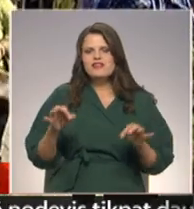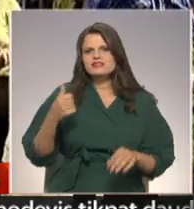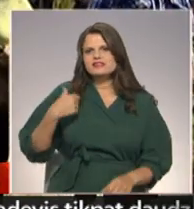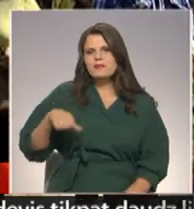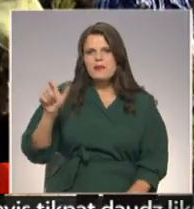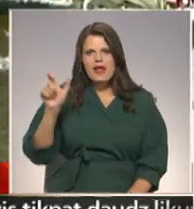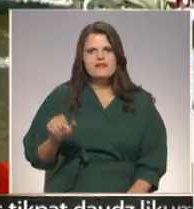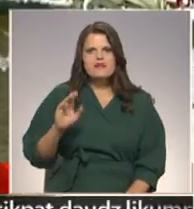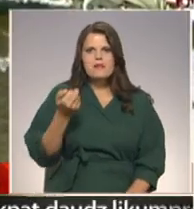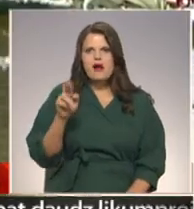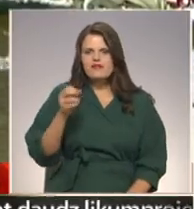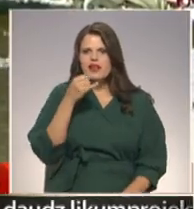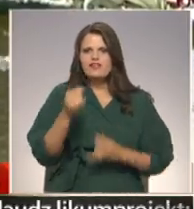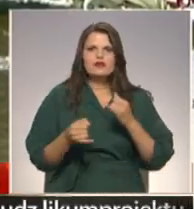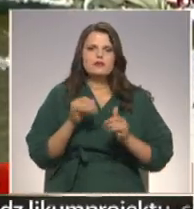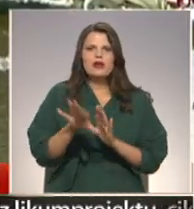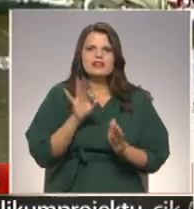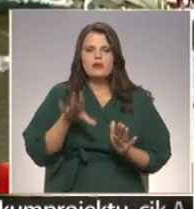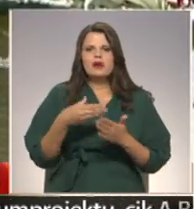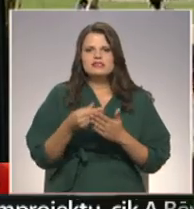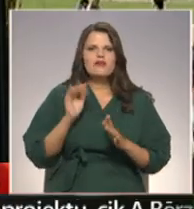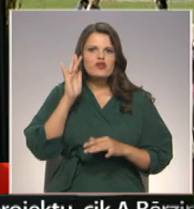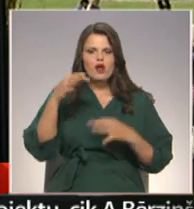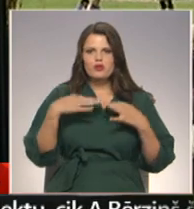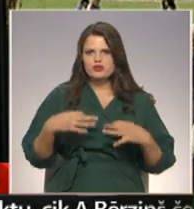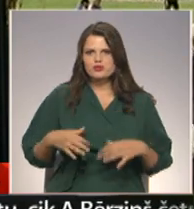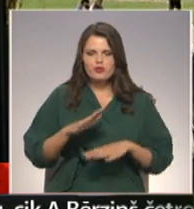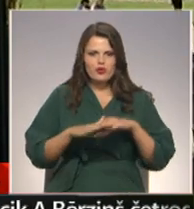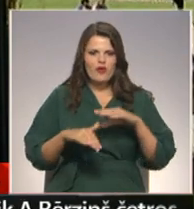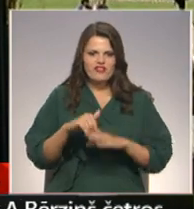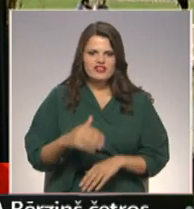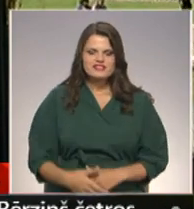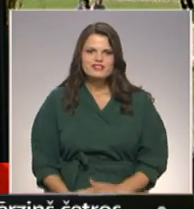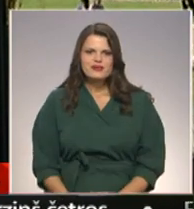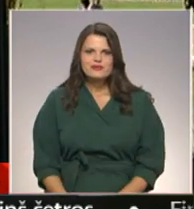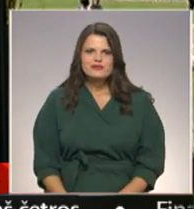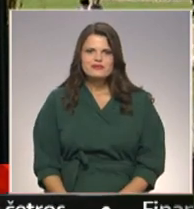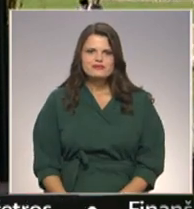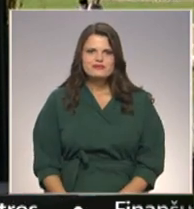Madara, kur dārzkopību izvēlējusies par savu nākotnes profesiju. Laura Akmentiņa, Andris Gūtmanis, Vidzemes televīzija.